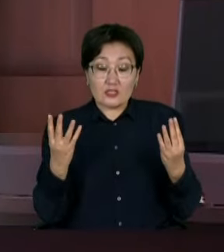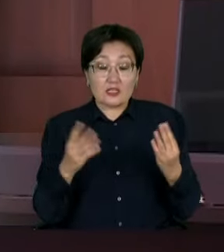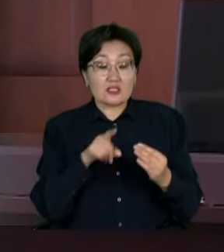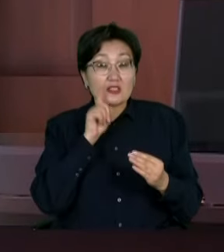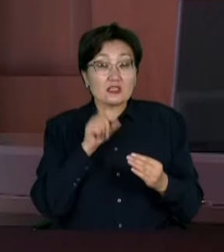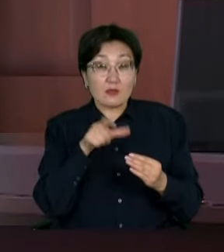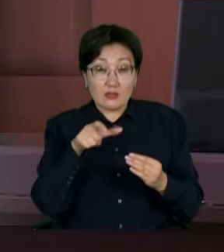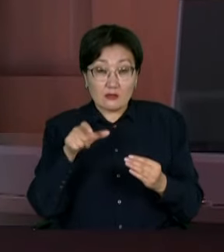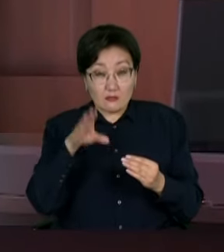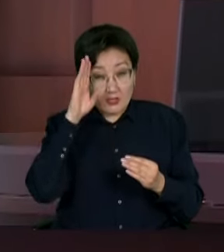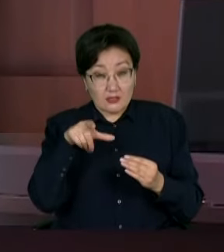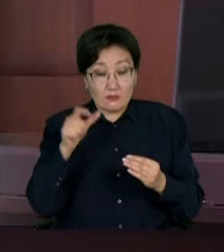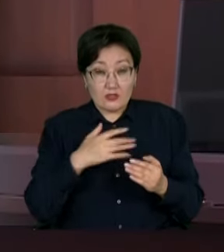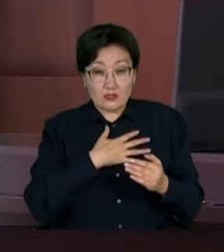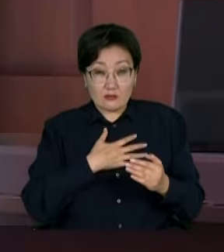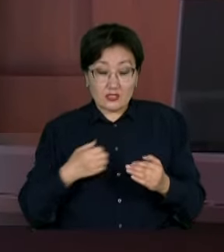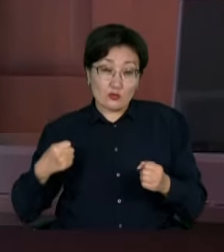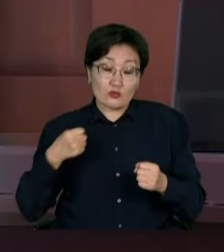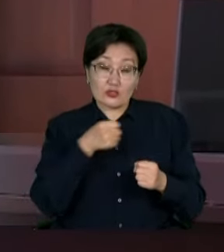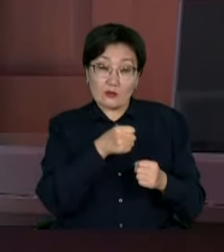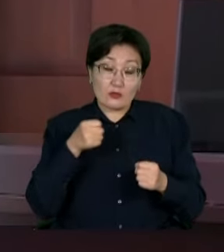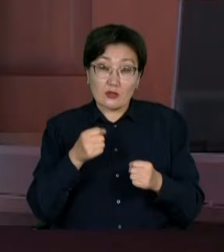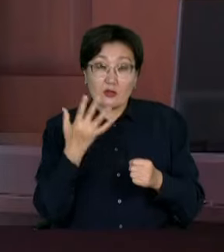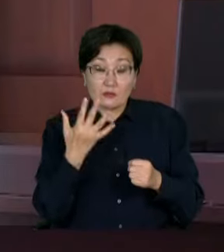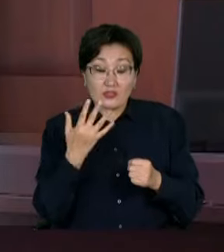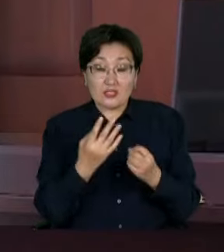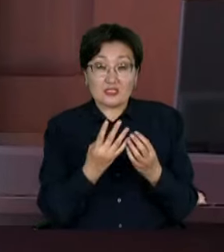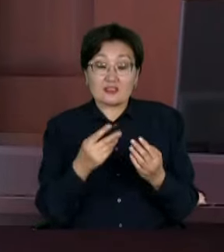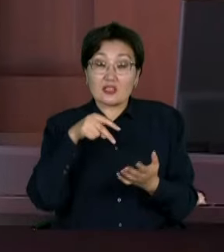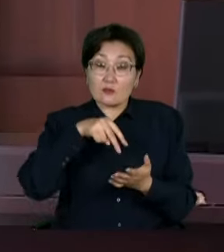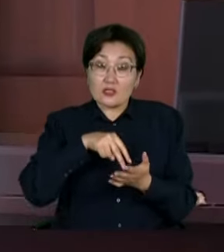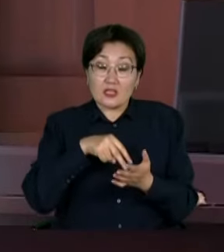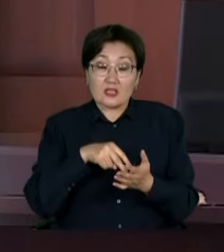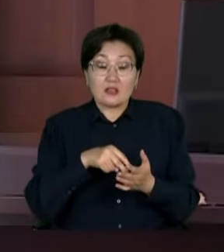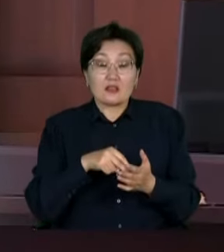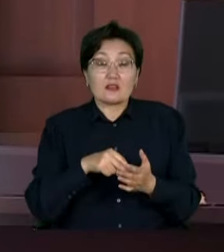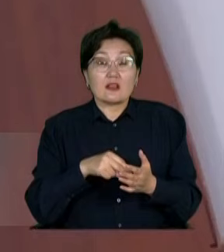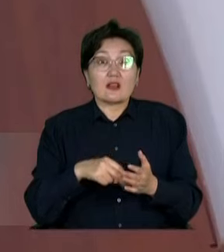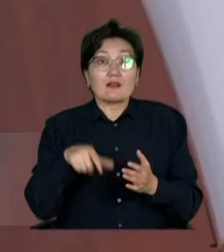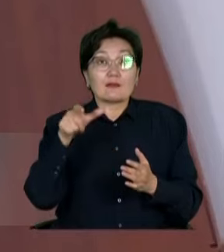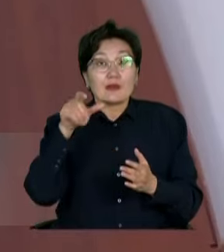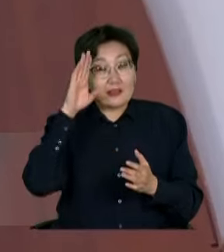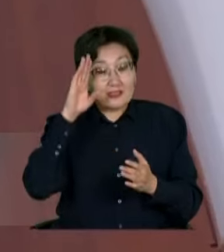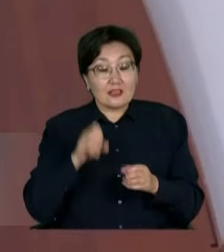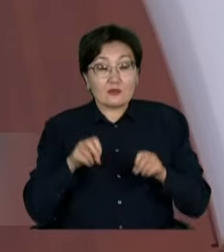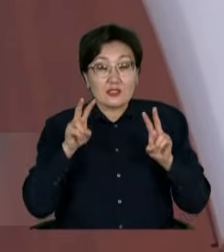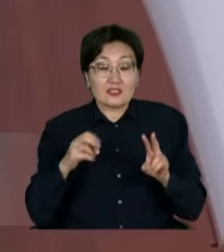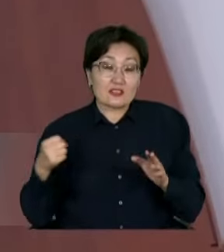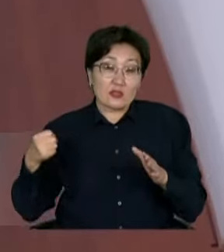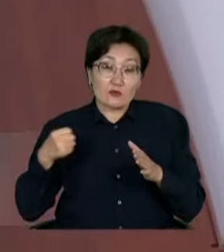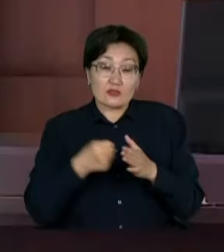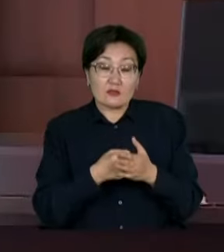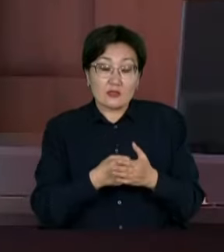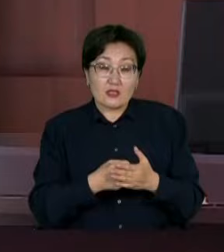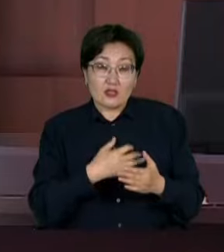жасөспірімдерді кеуде тұстерінен ұрып келе жатқан кезде 5-ші болып қатарда тұрған кәмелет толмаған жәбірленушіні қасақана соққысымен ұрып